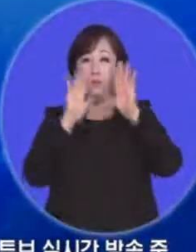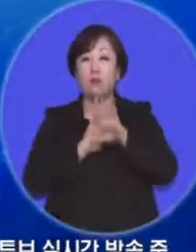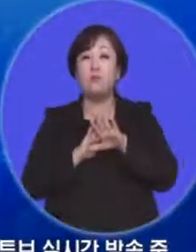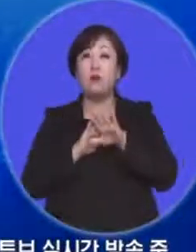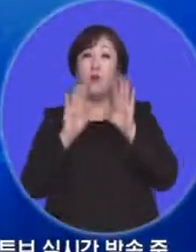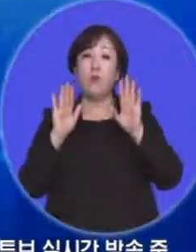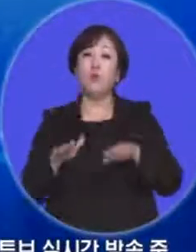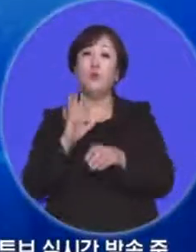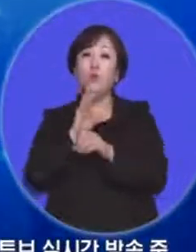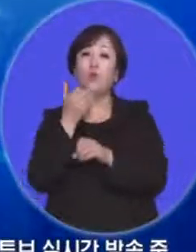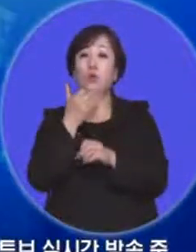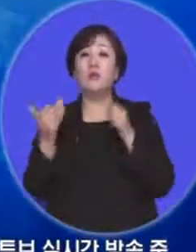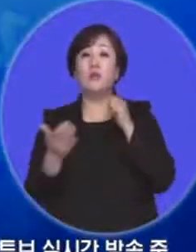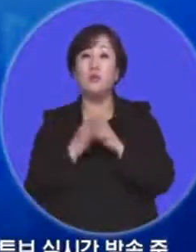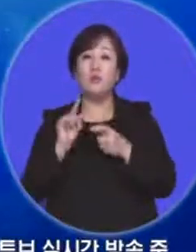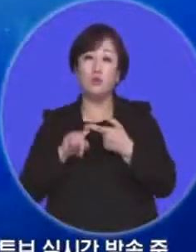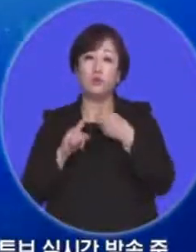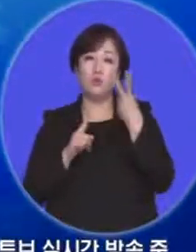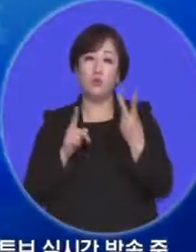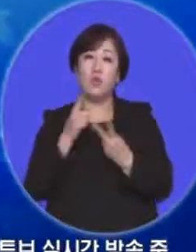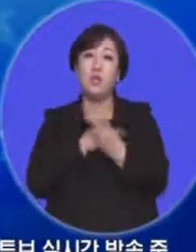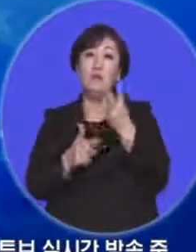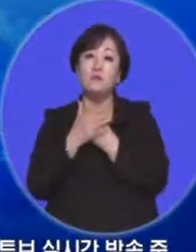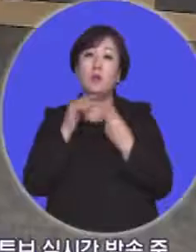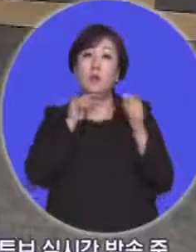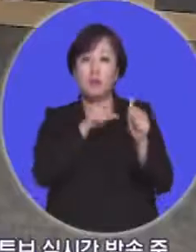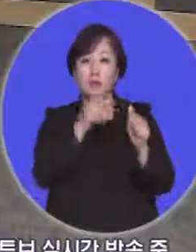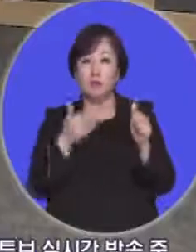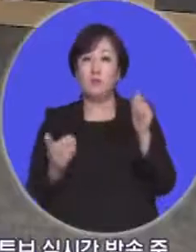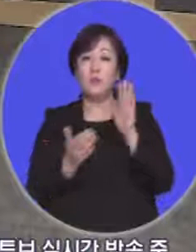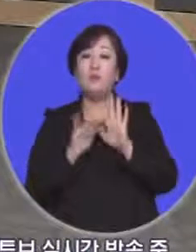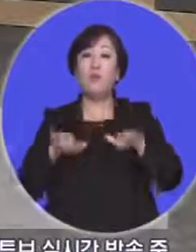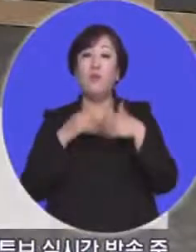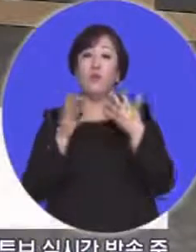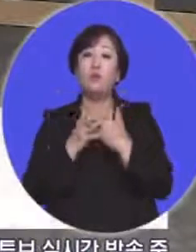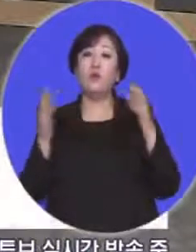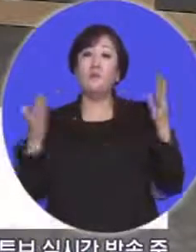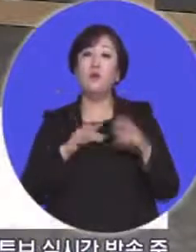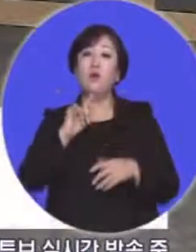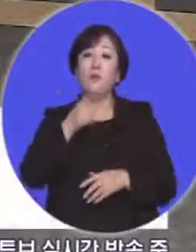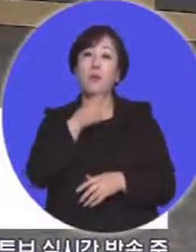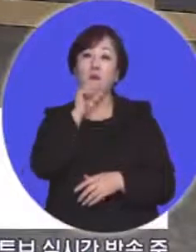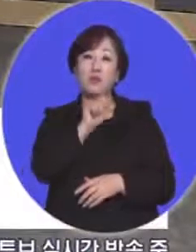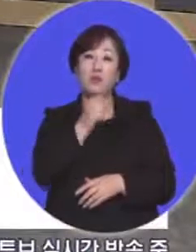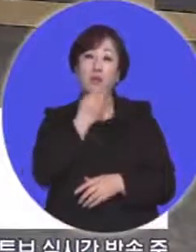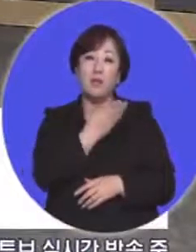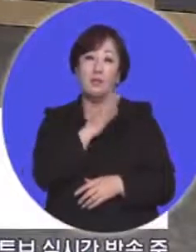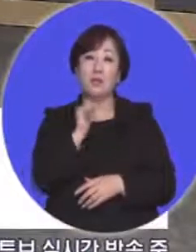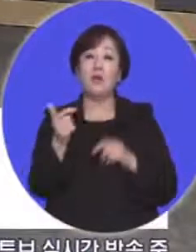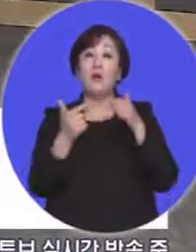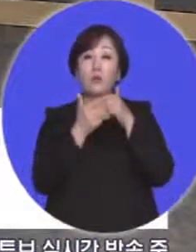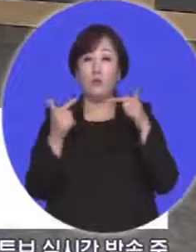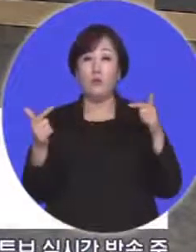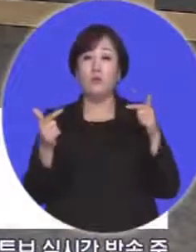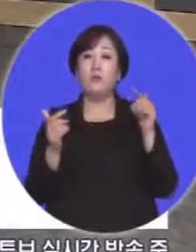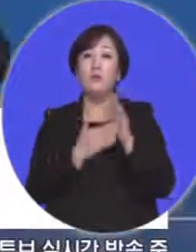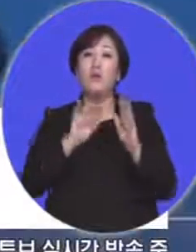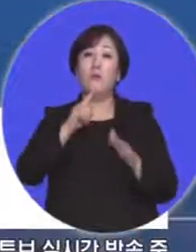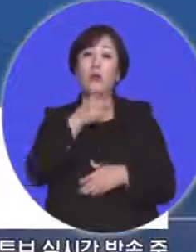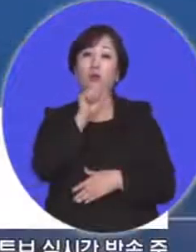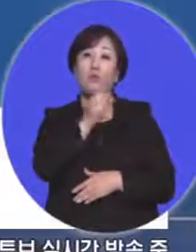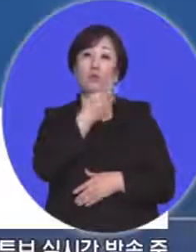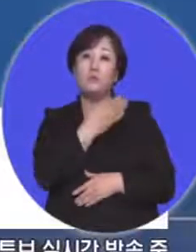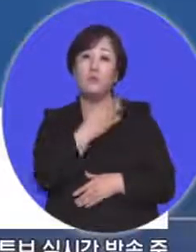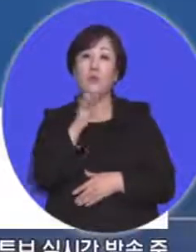어젯밤과 오늘 코로나19 확진자 2명이 추가돼 울산 확진자는 모두 154명으로 늘었습니다.